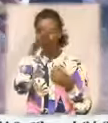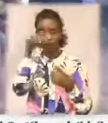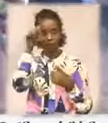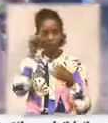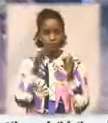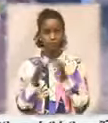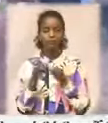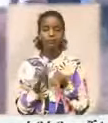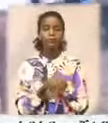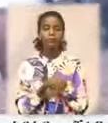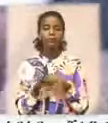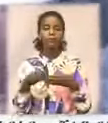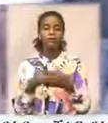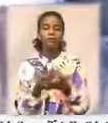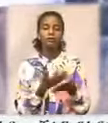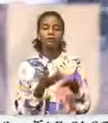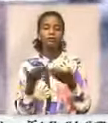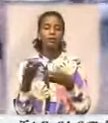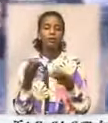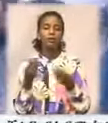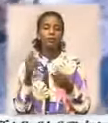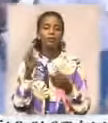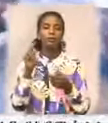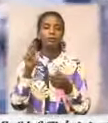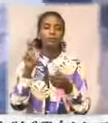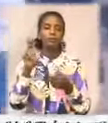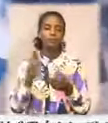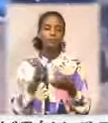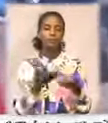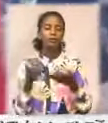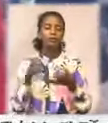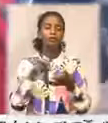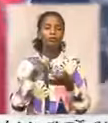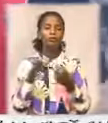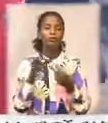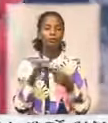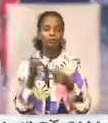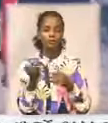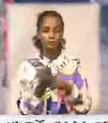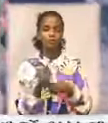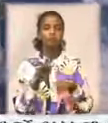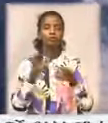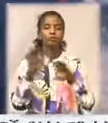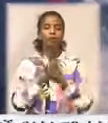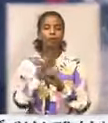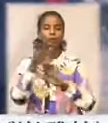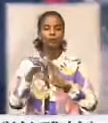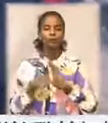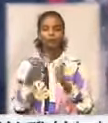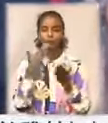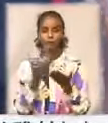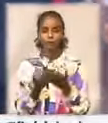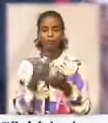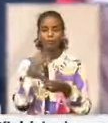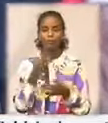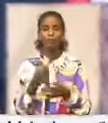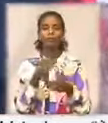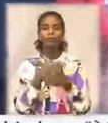ይገልጻሉ። እንዲሁም የግብዓት አቅርቦት፣ የአፈር ማዳበሪያ አቅርቦት፣ የምርት ዘር አቅርቦት ከሞላ ጎደል ጥሩ በሚባል